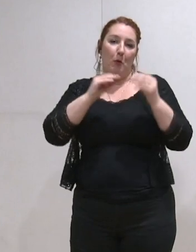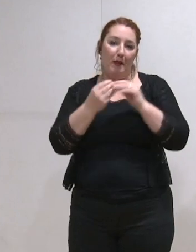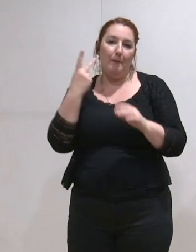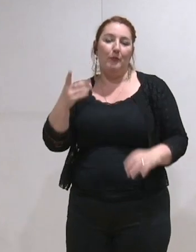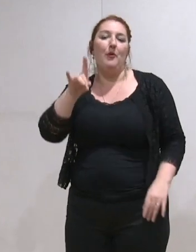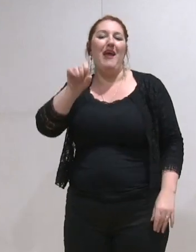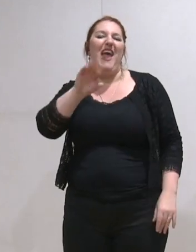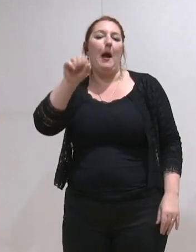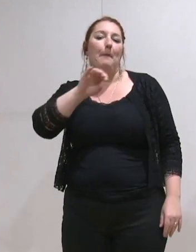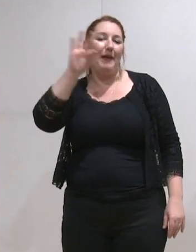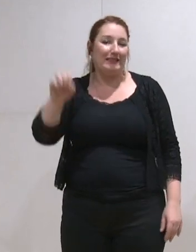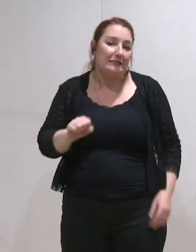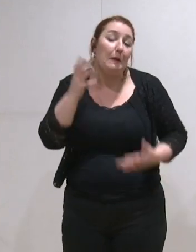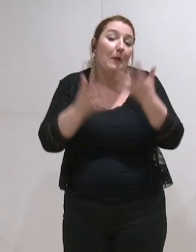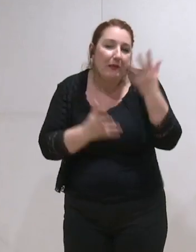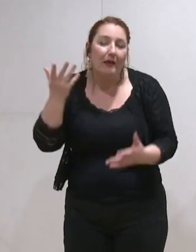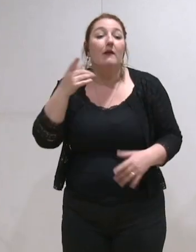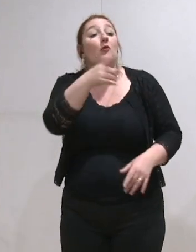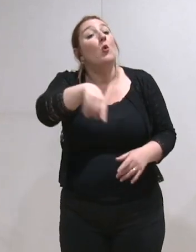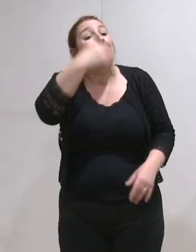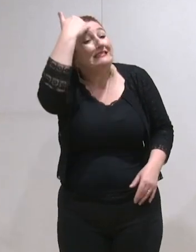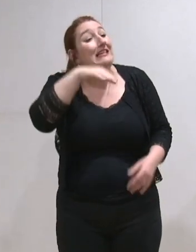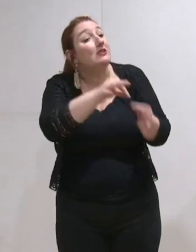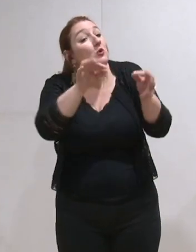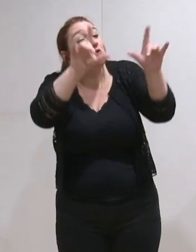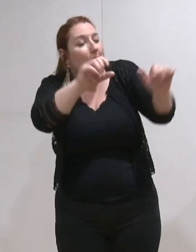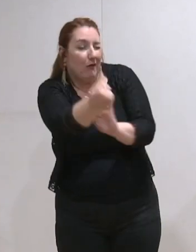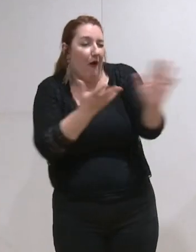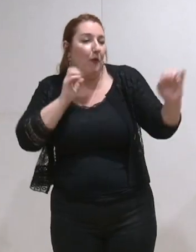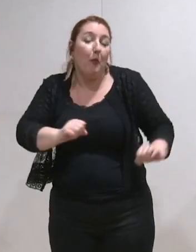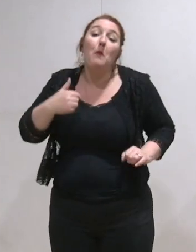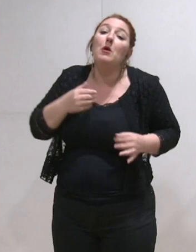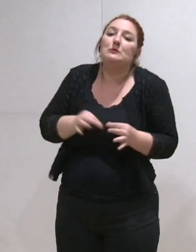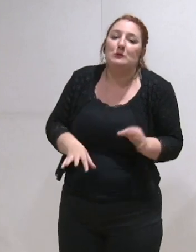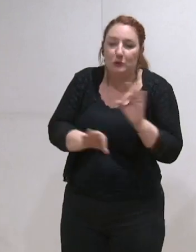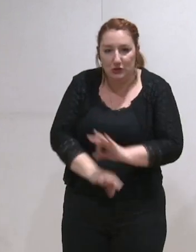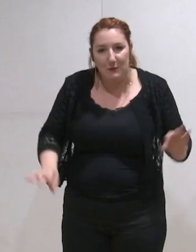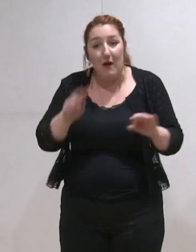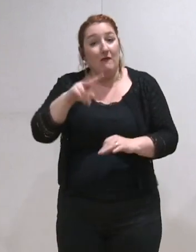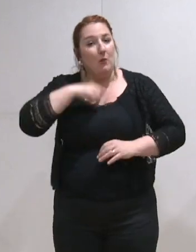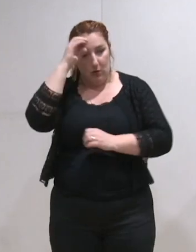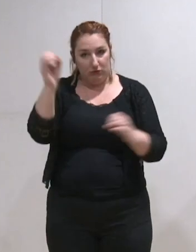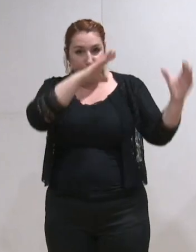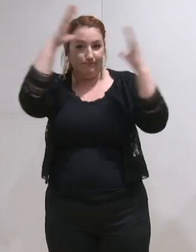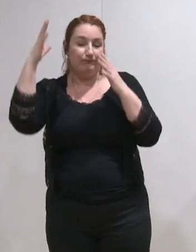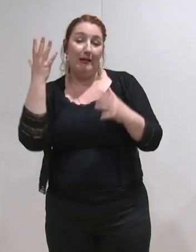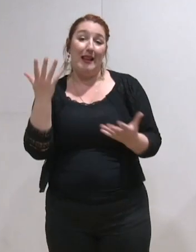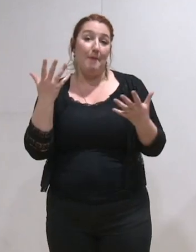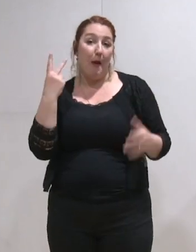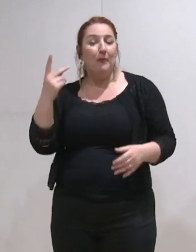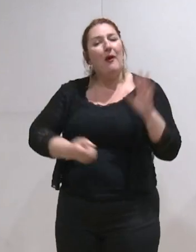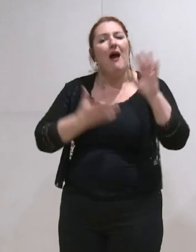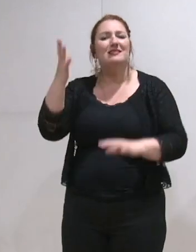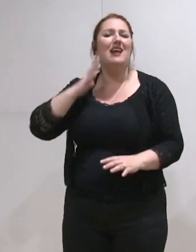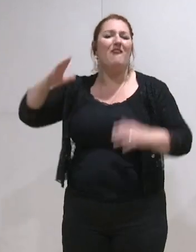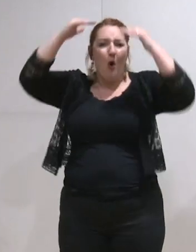possible vous nous en direz davantage si vous le savez moi j'ai pas la solution en tout cas moi je pense aux mains des artistes de la grotte Chauvet c'est d'actualité vous savez